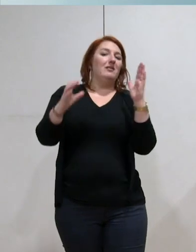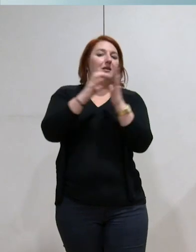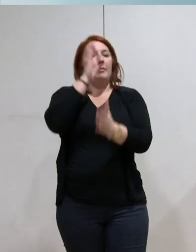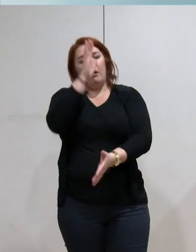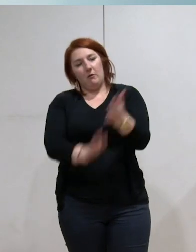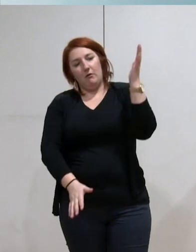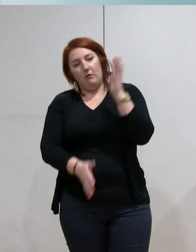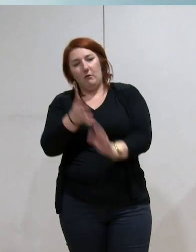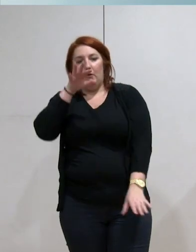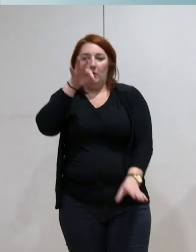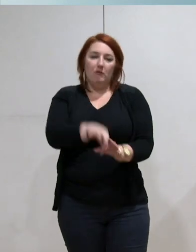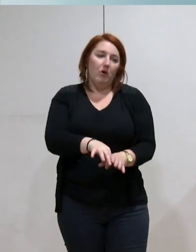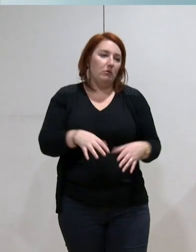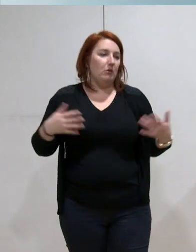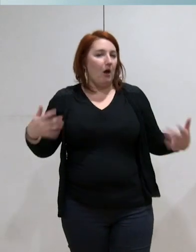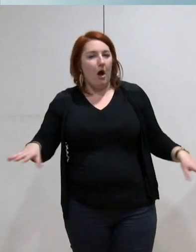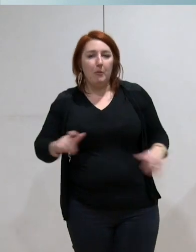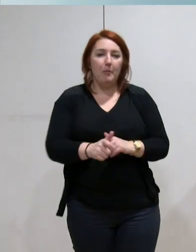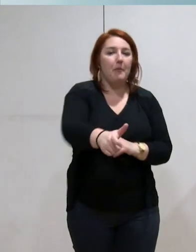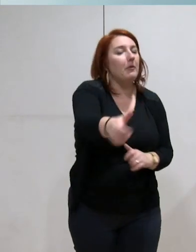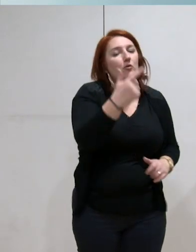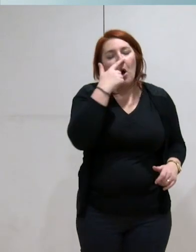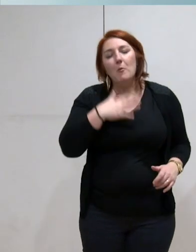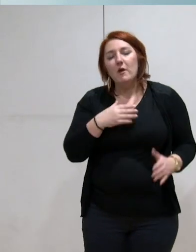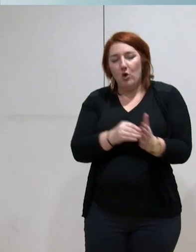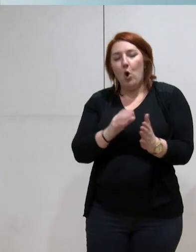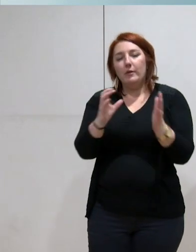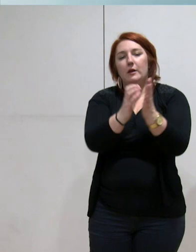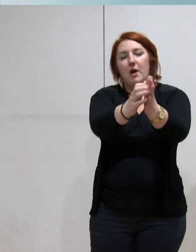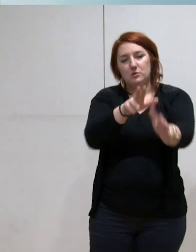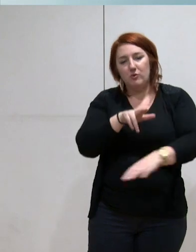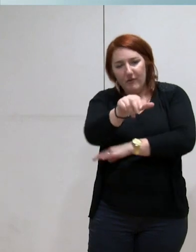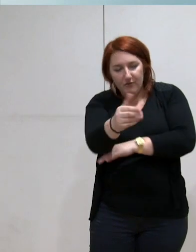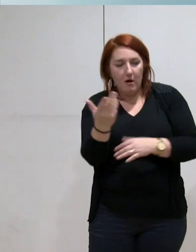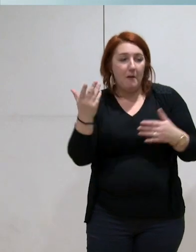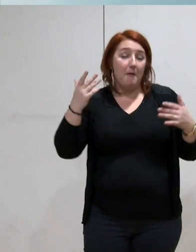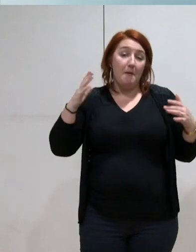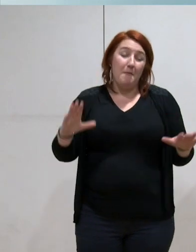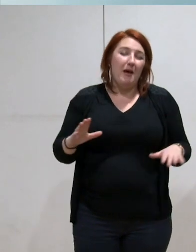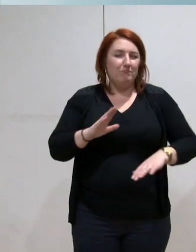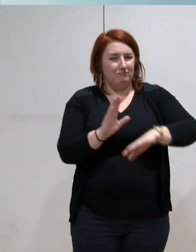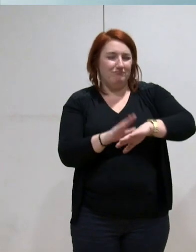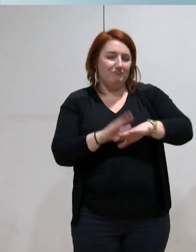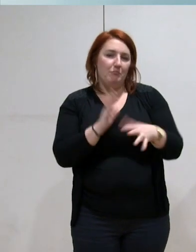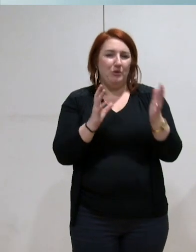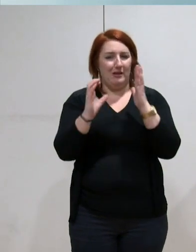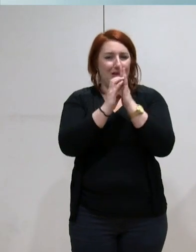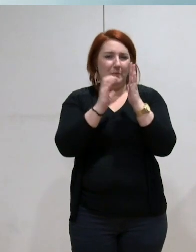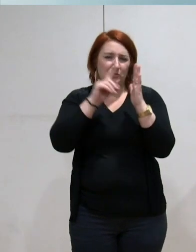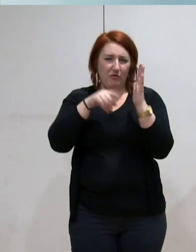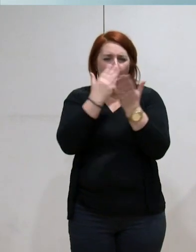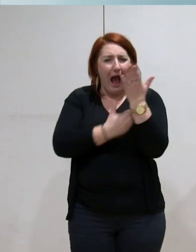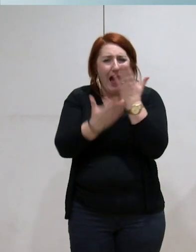qu'après au fil de l'eau tout ça se déroule mais entendez quand même que cette délibération là aurait mérité peut-être un peu plus